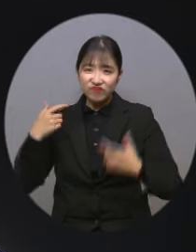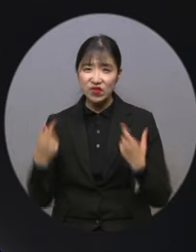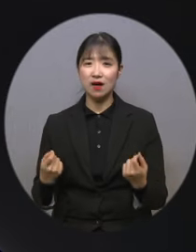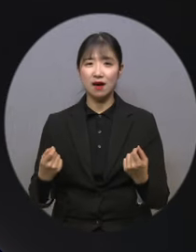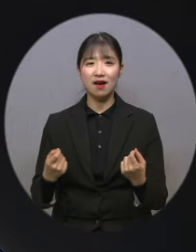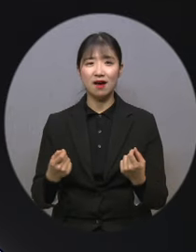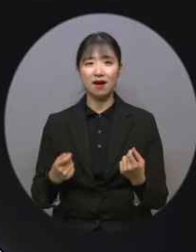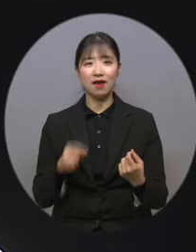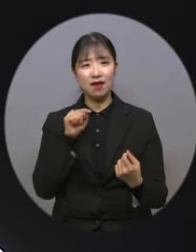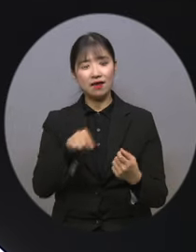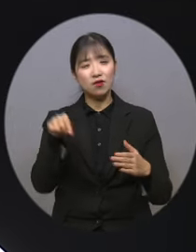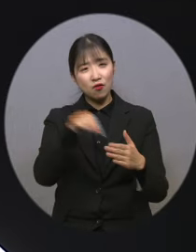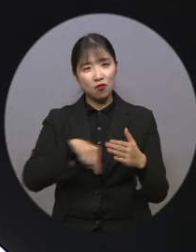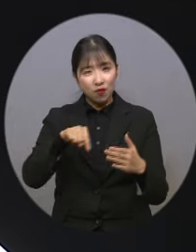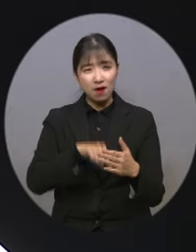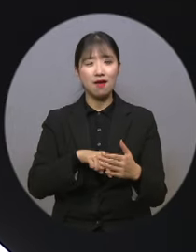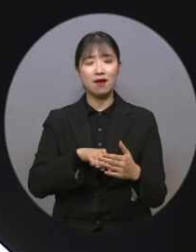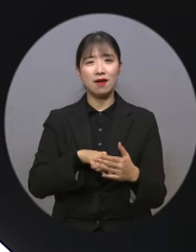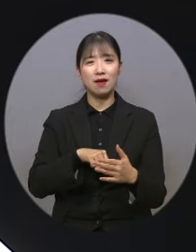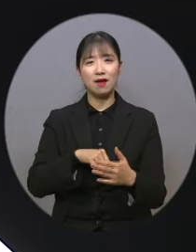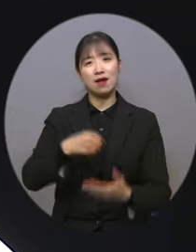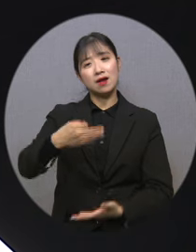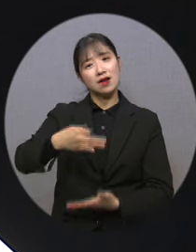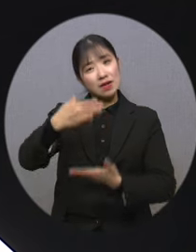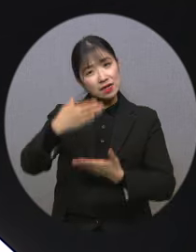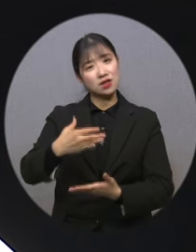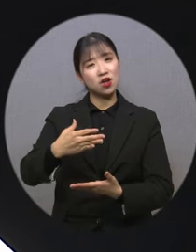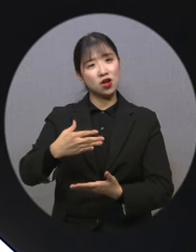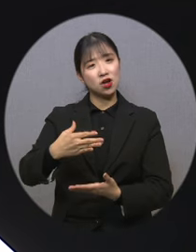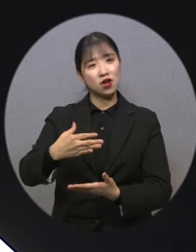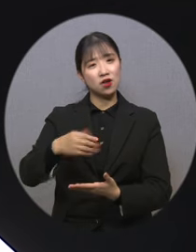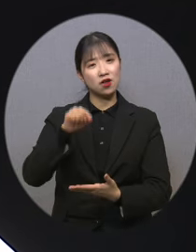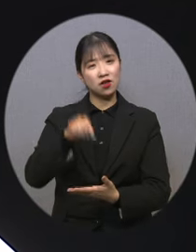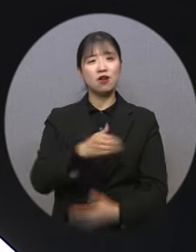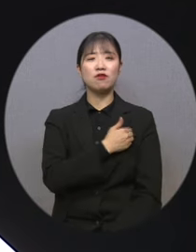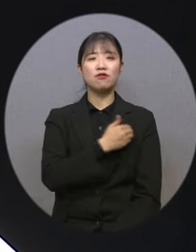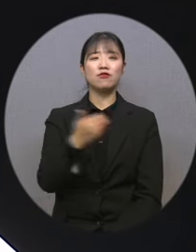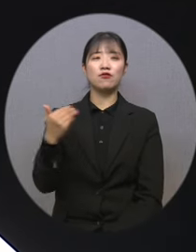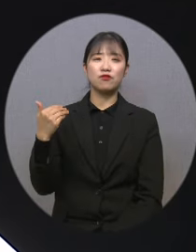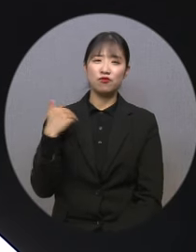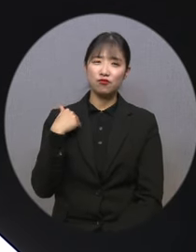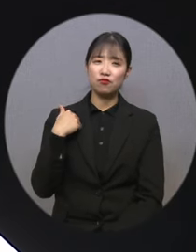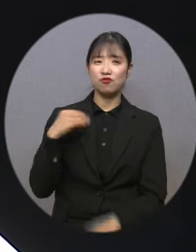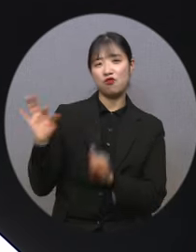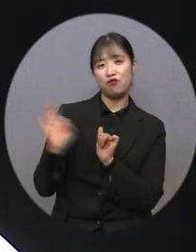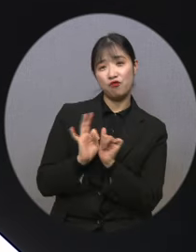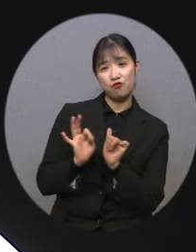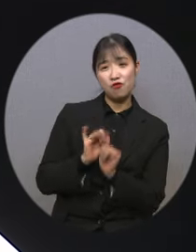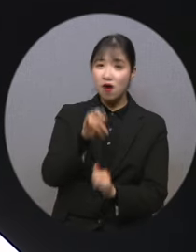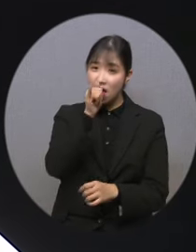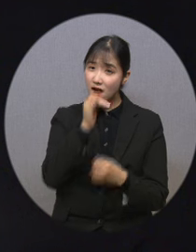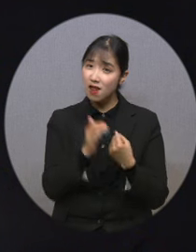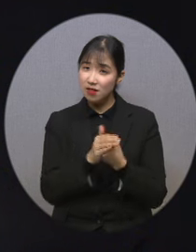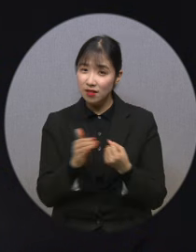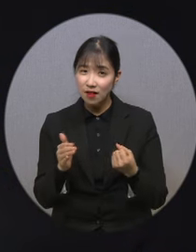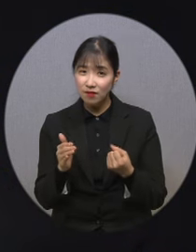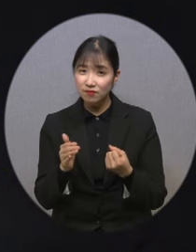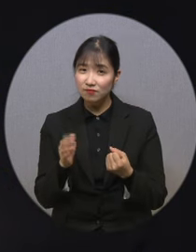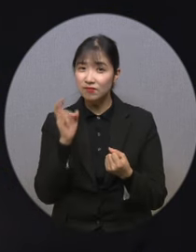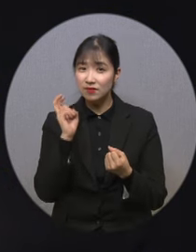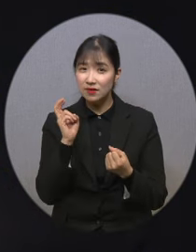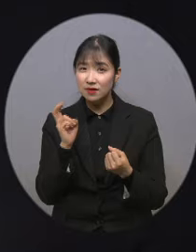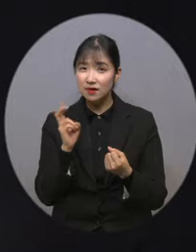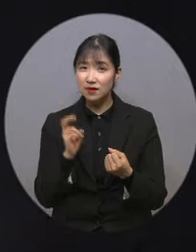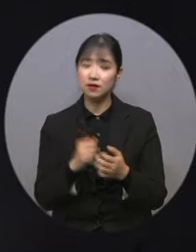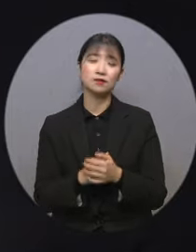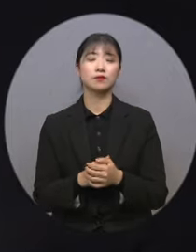예 그 자신감 속에는 재정적으로 풍부한 어떤 후원이 있지 않나 그런 생각을